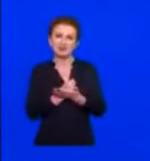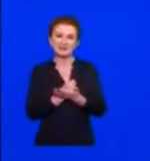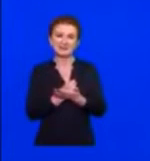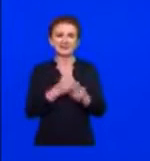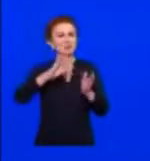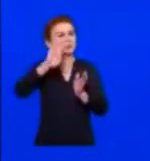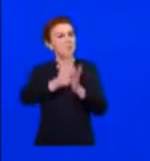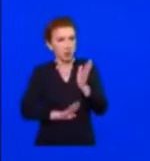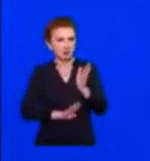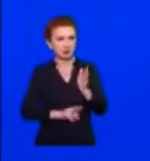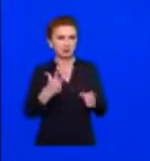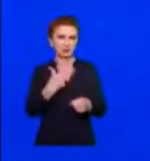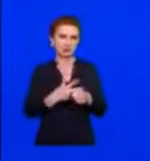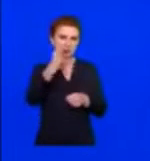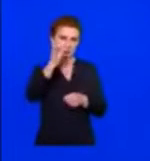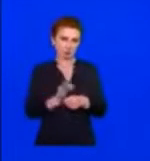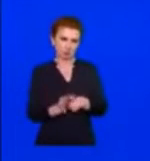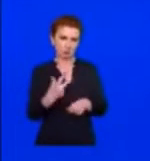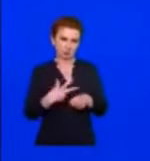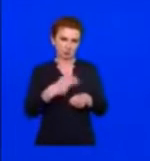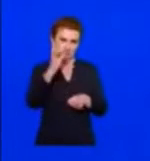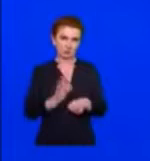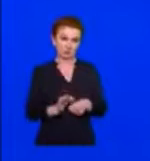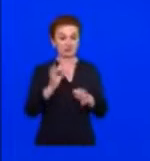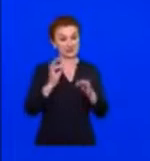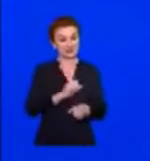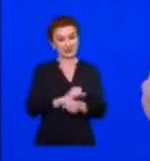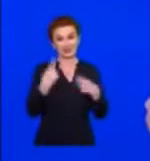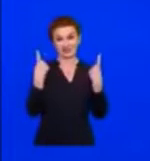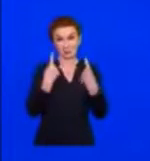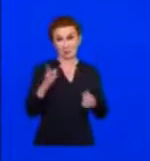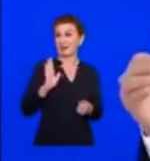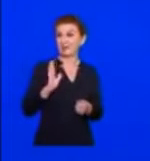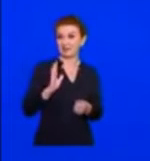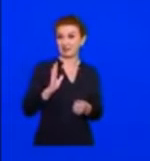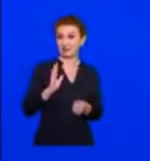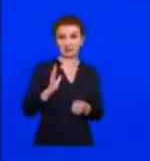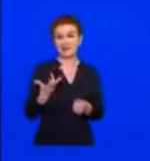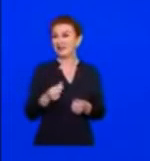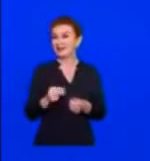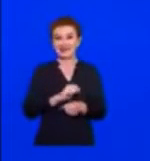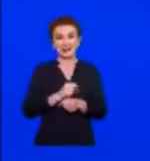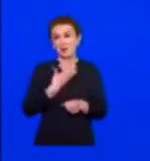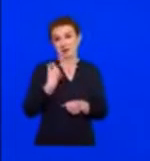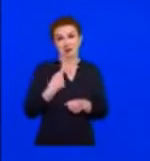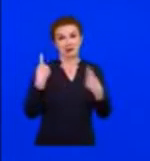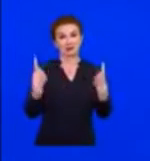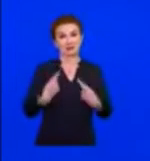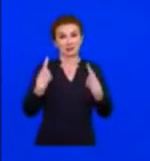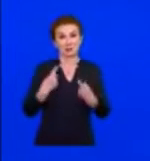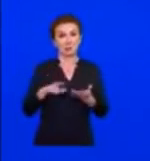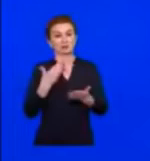30%. A więc dzisiaj jesteśmy w bardzo bezpiecznym położeniu. Jesteśmy daleko od takiego ekstremum, jakim znalazła